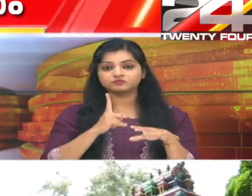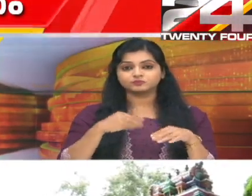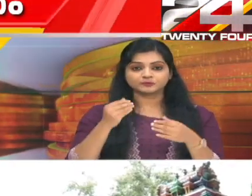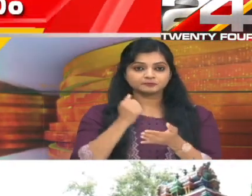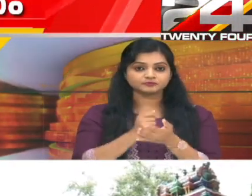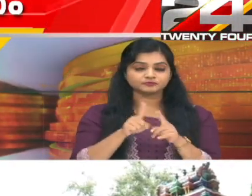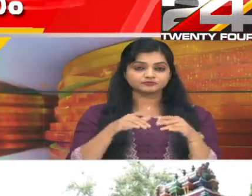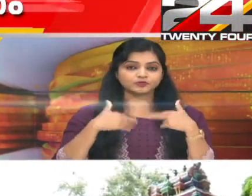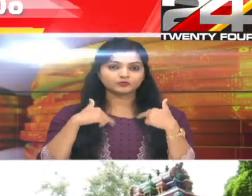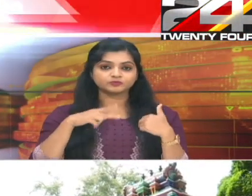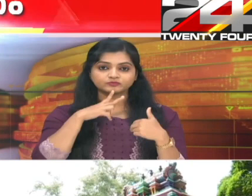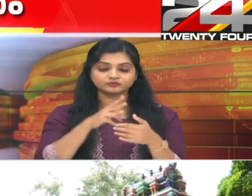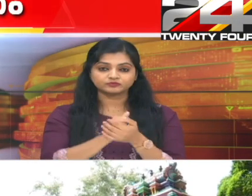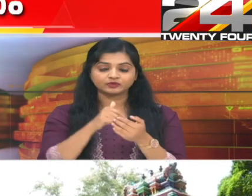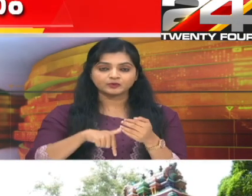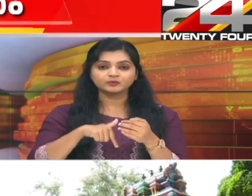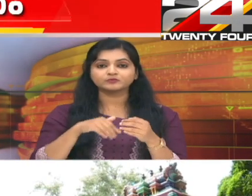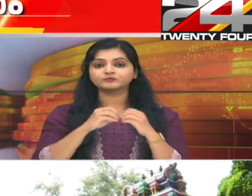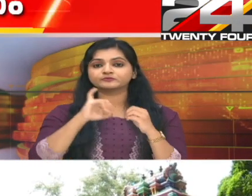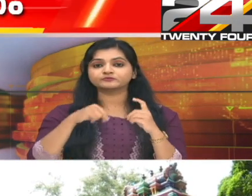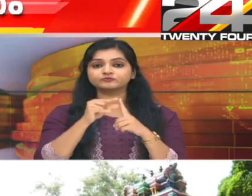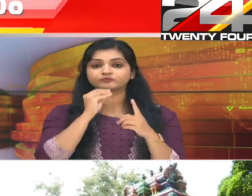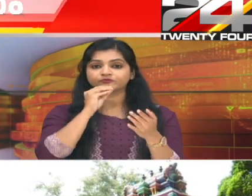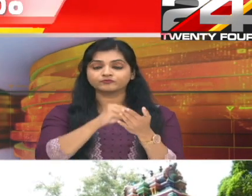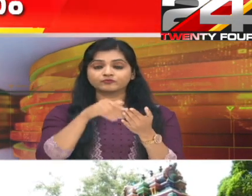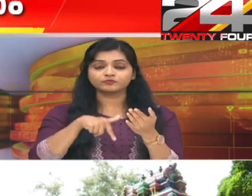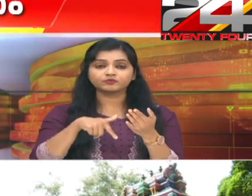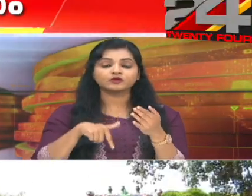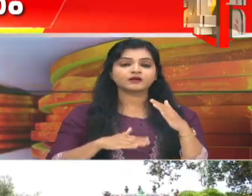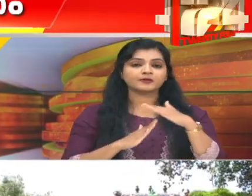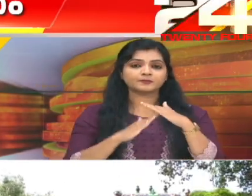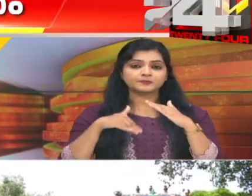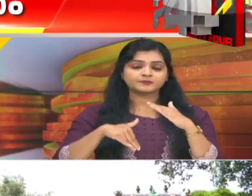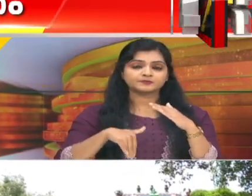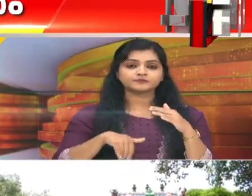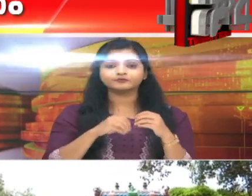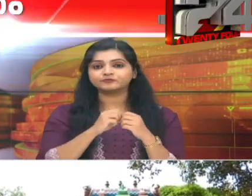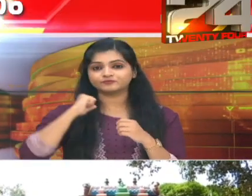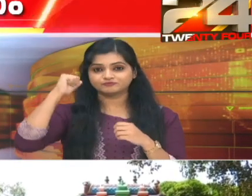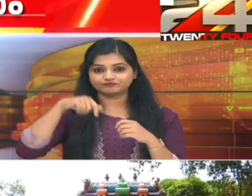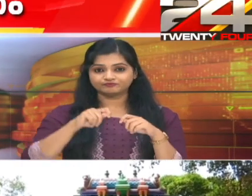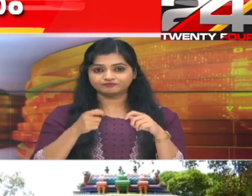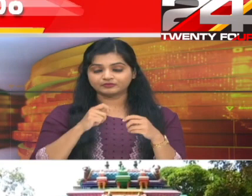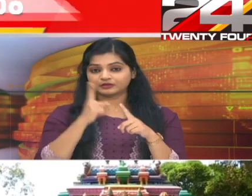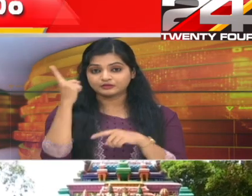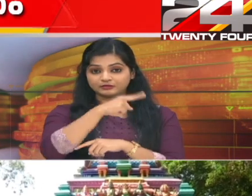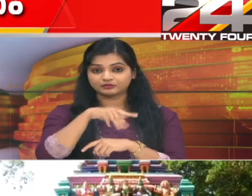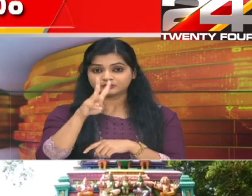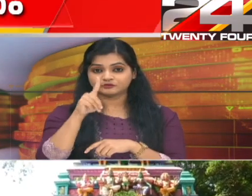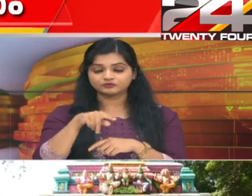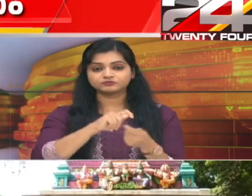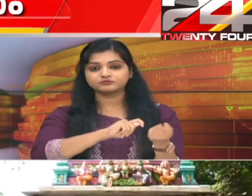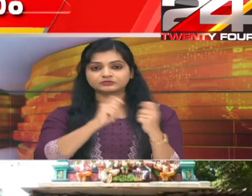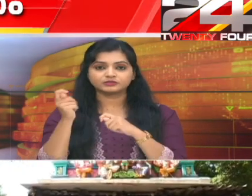പിൻവലിച്ചതായി താൽക്കാലികമായി മാറ്റിവെക്കുന്നു എന്നുള്ളതാണ് കോയമ്പത്തൂർ ഘടകം BJP കോയമ്പത്തൂർ ഘടകം അറിയിക്കുന്നത്. എന്തായാലും സമരം